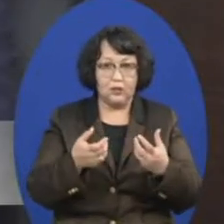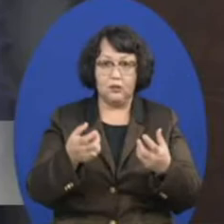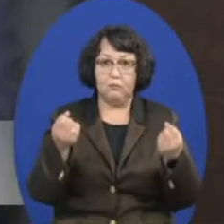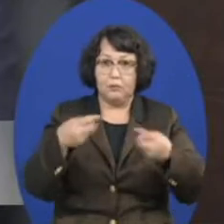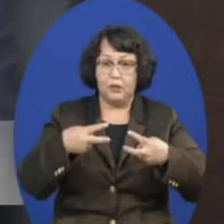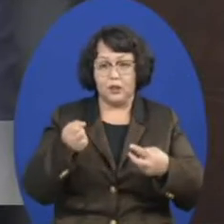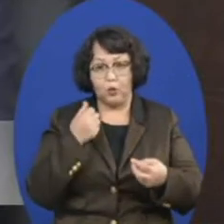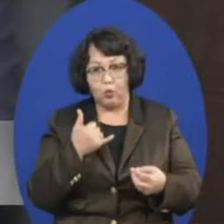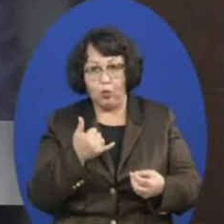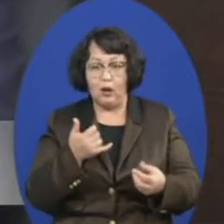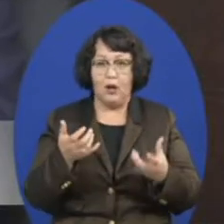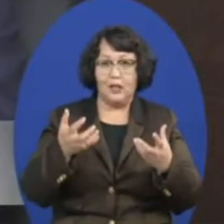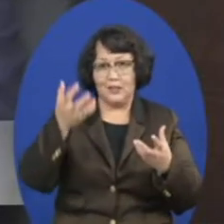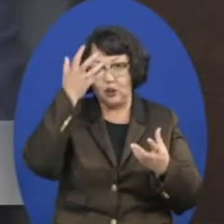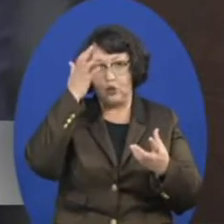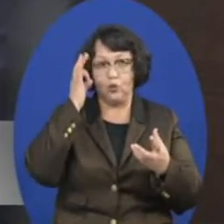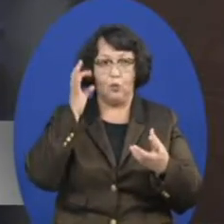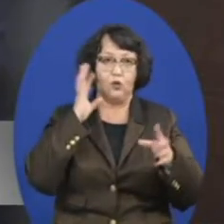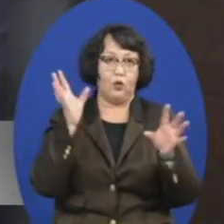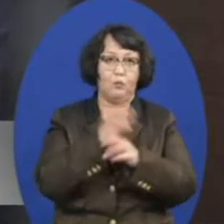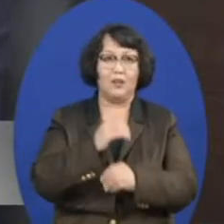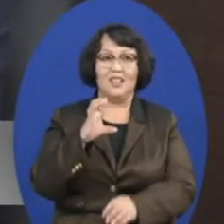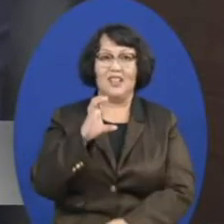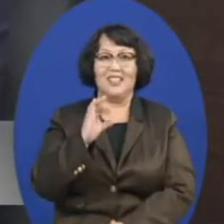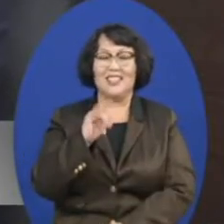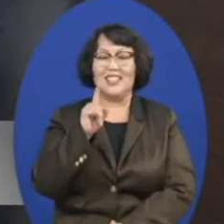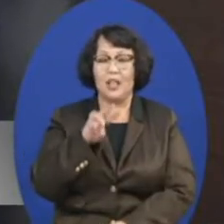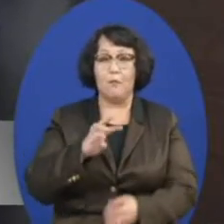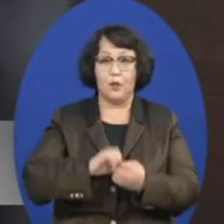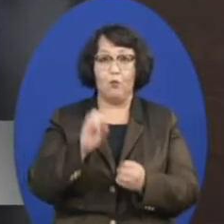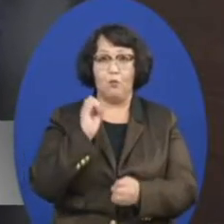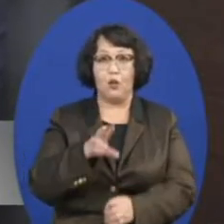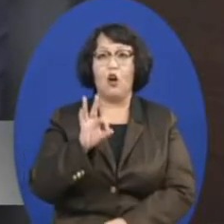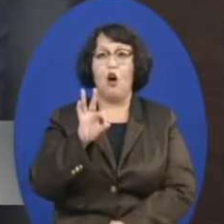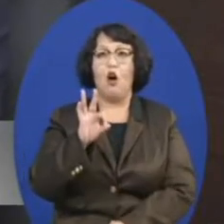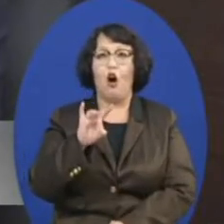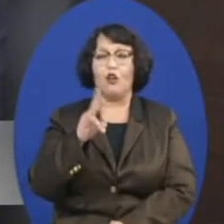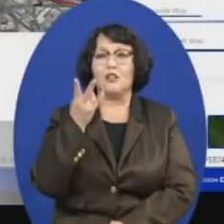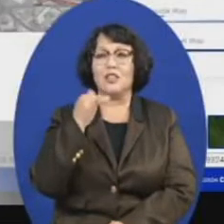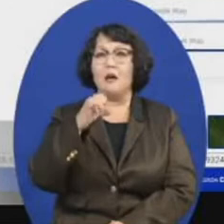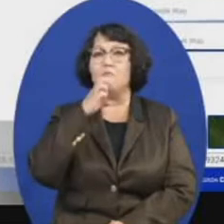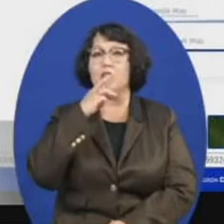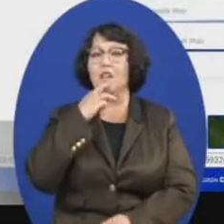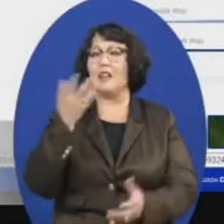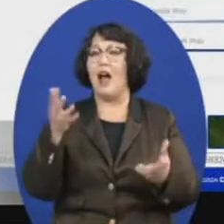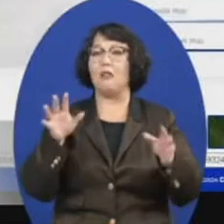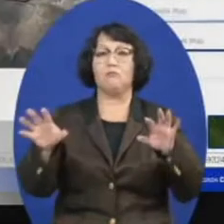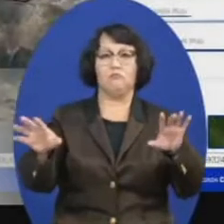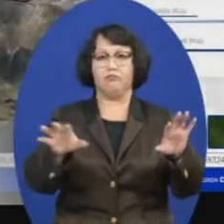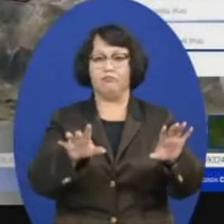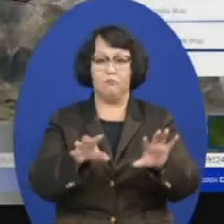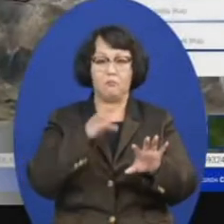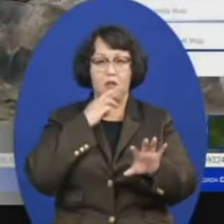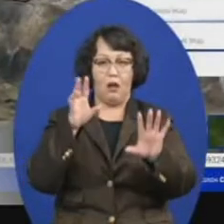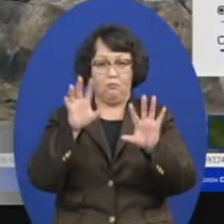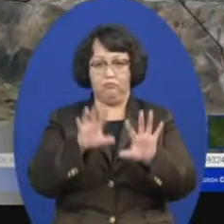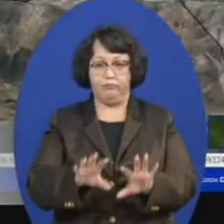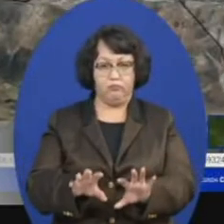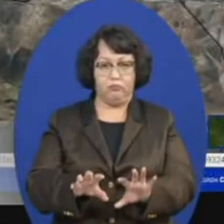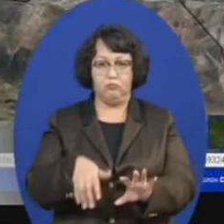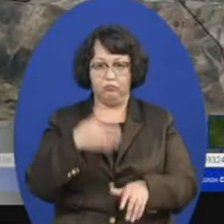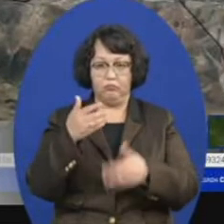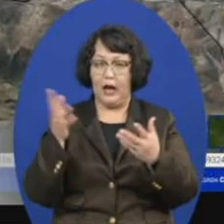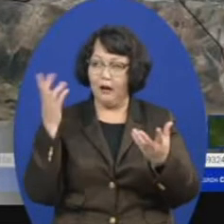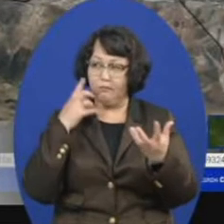засгийн газрын шийдвэр ийм системийг хөгжүүлчих юм бол нөгөө орон зай мэдээлэл нөгөө шийдвэр гаргалтын төвшөнд ашиглаж байгаа. Газрын нэгдмэл